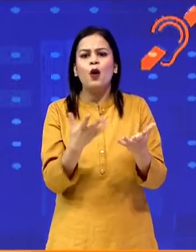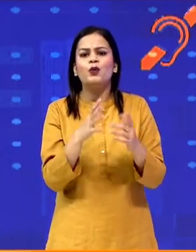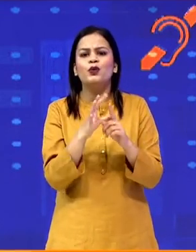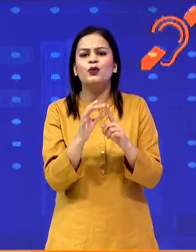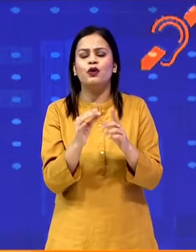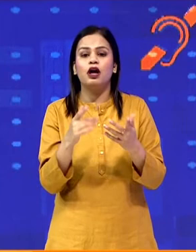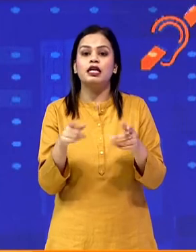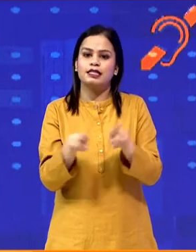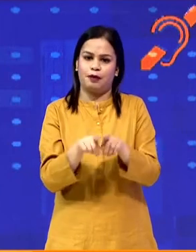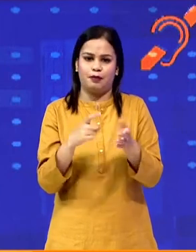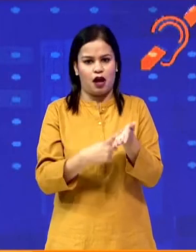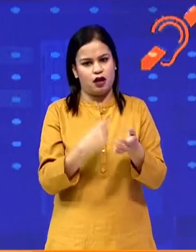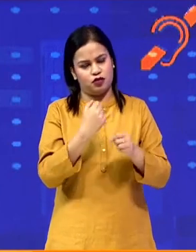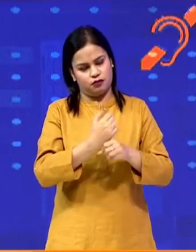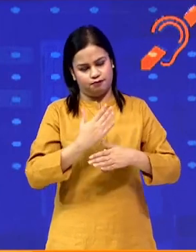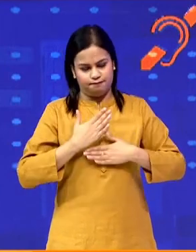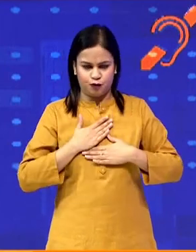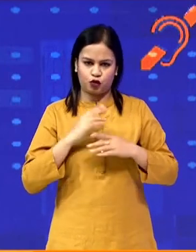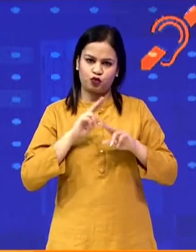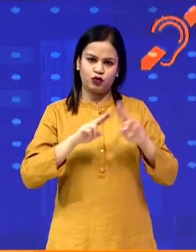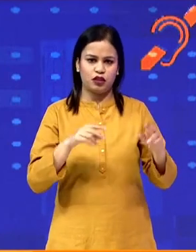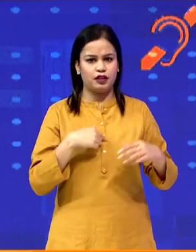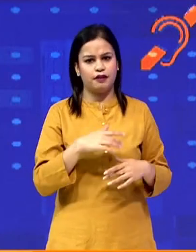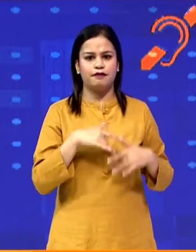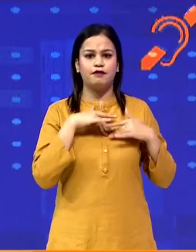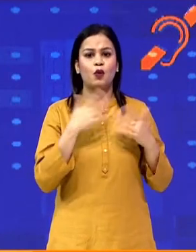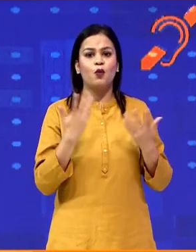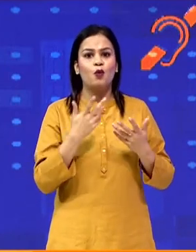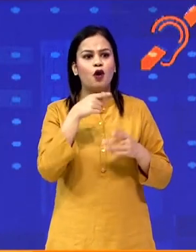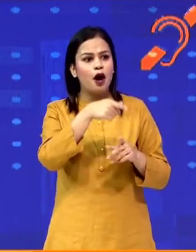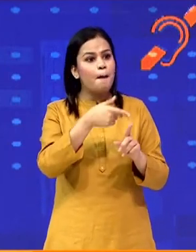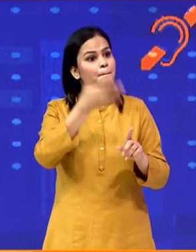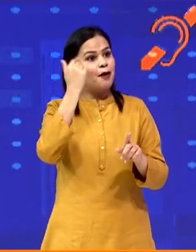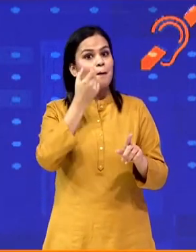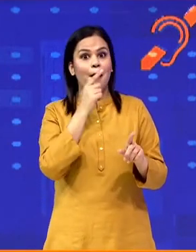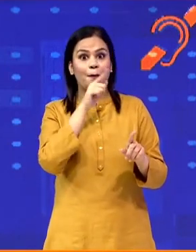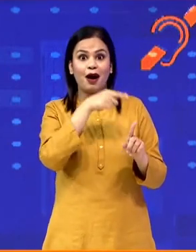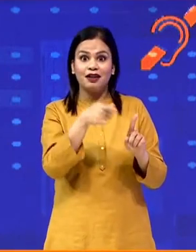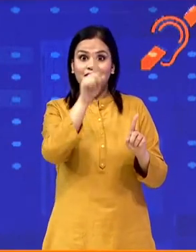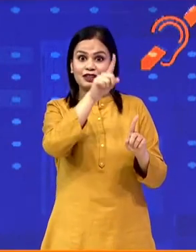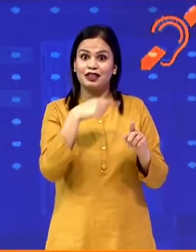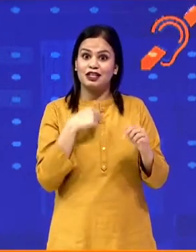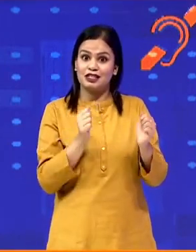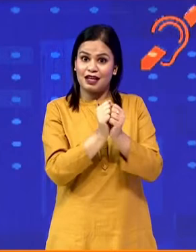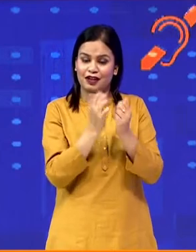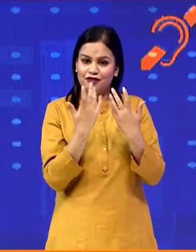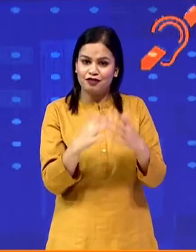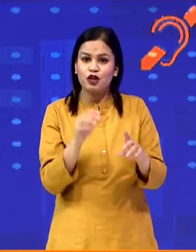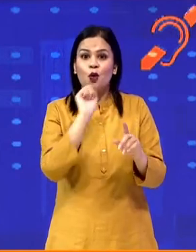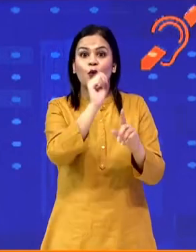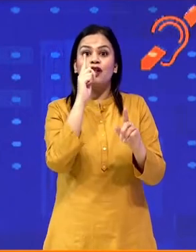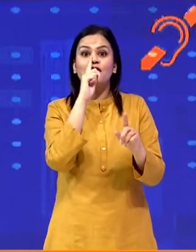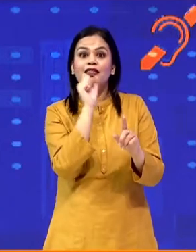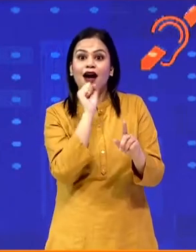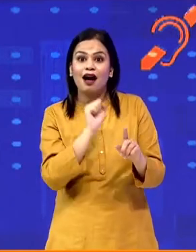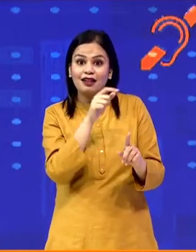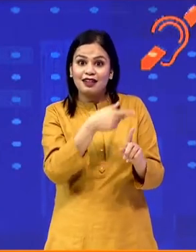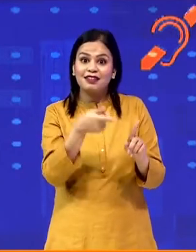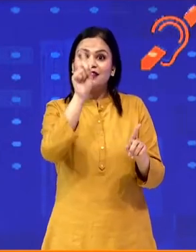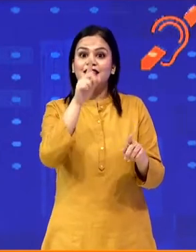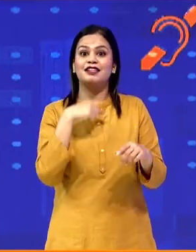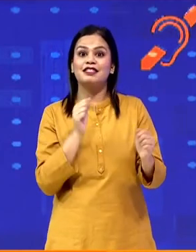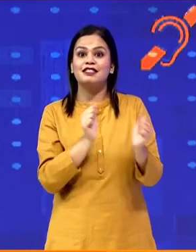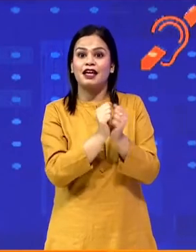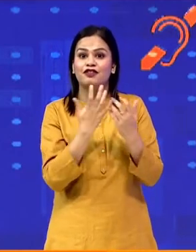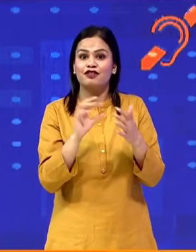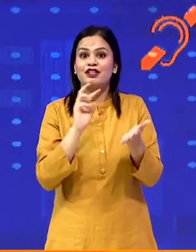आप के साथ भी मंत्री रहा हूं और पार्टी में भी रहा उनके आप के साथ मैं उनकी दादी के साथ भी 32 साल की उम्र में